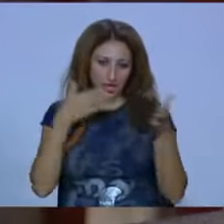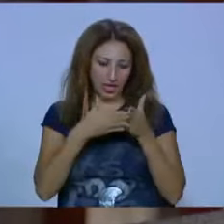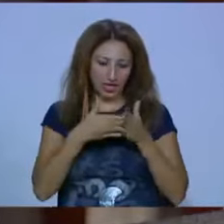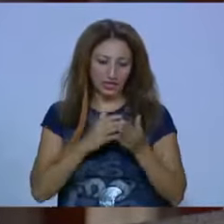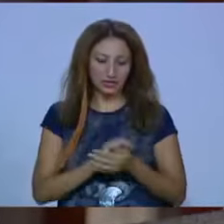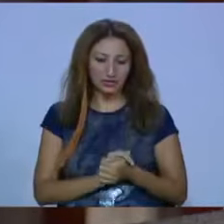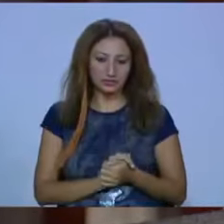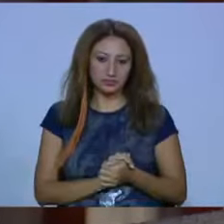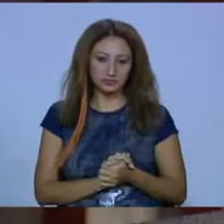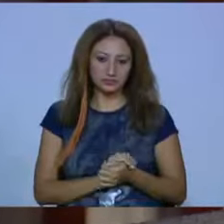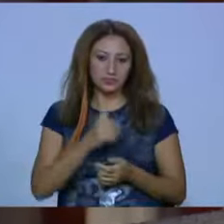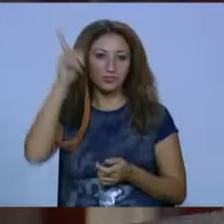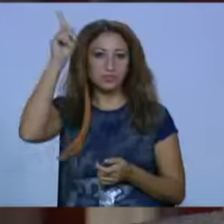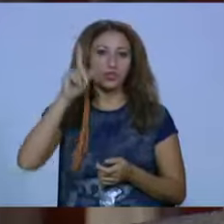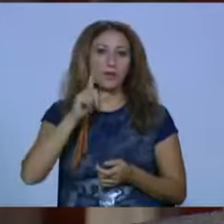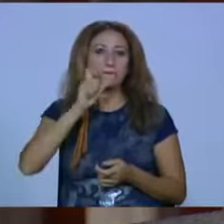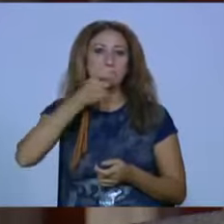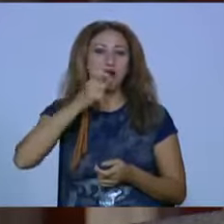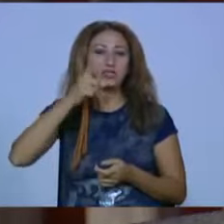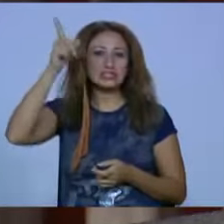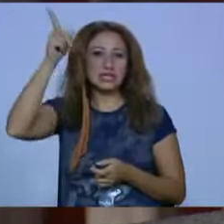علاء في البرازيل كان بيصور